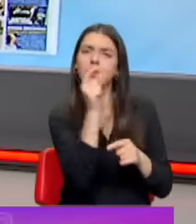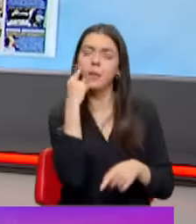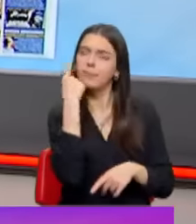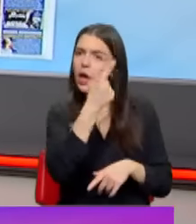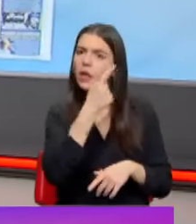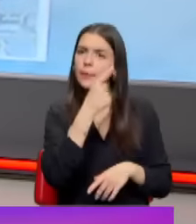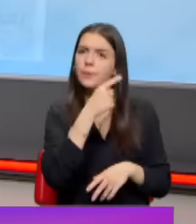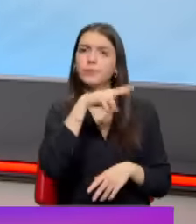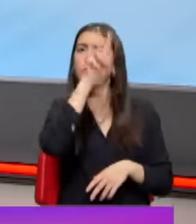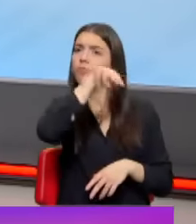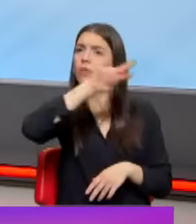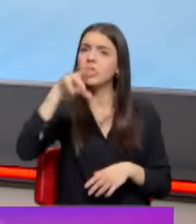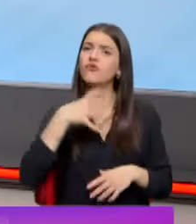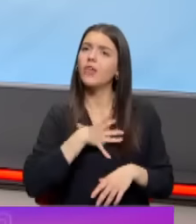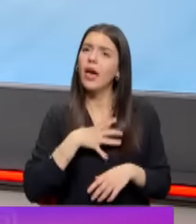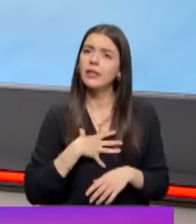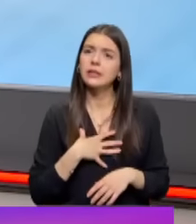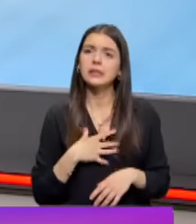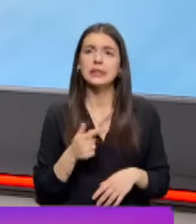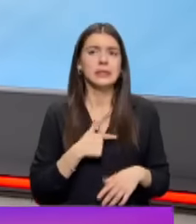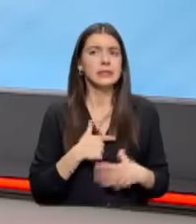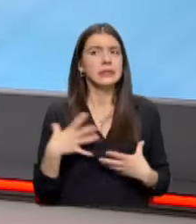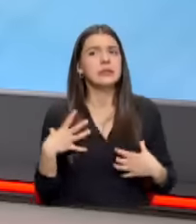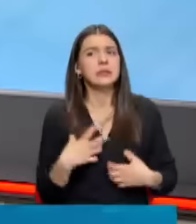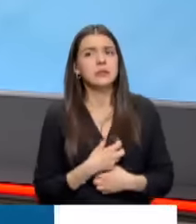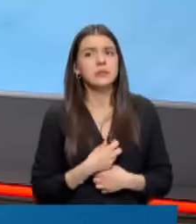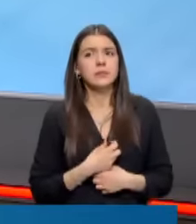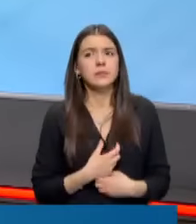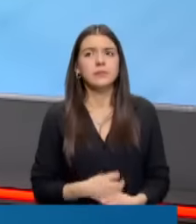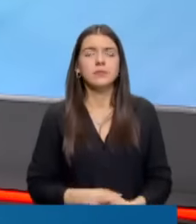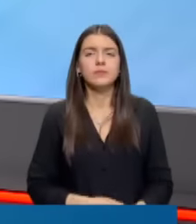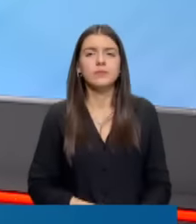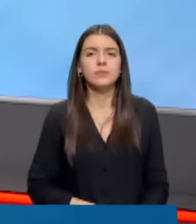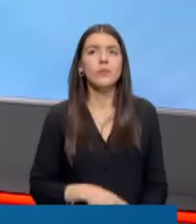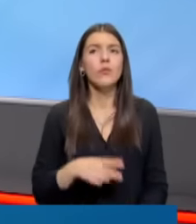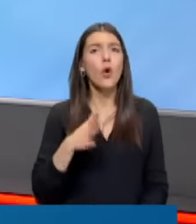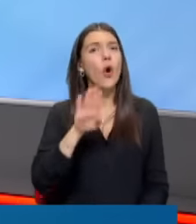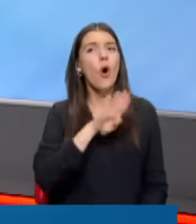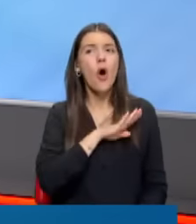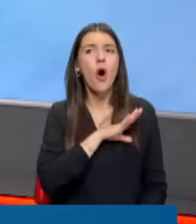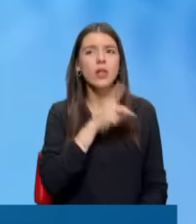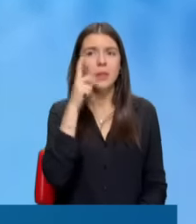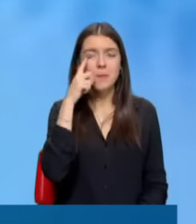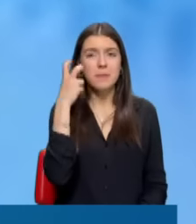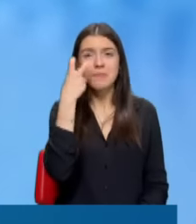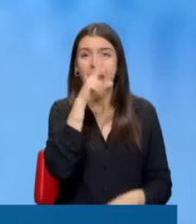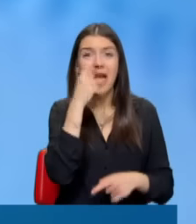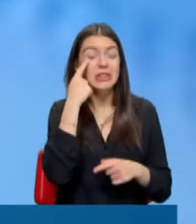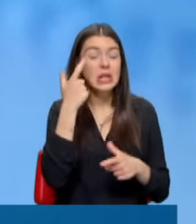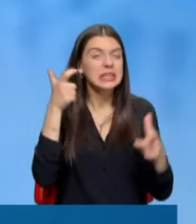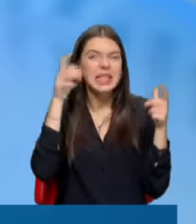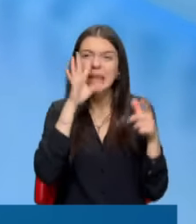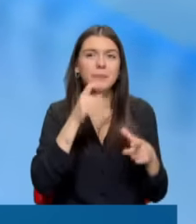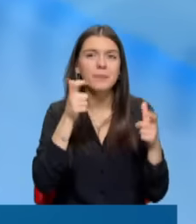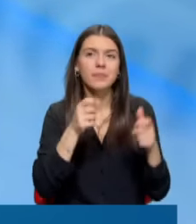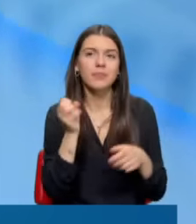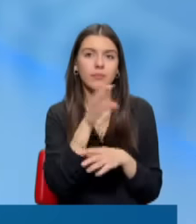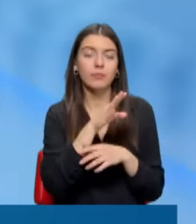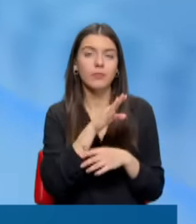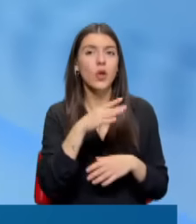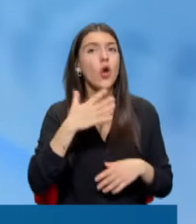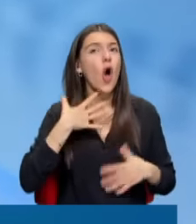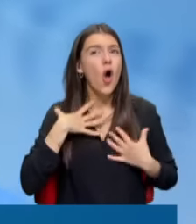Başlığın kendisi bile yürekleri yakıyor. Oğlumun masmavi gözleri kimde? Organları